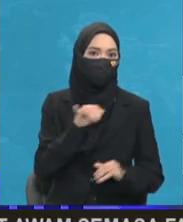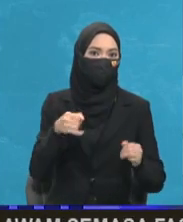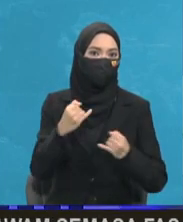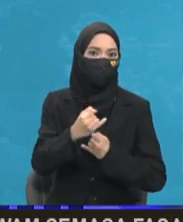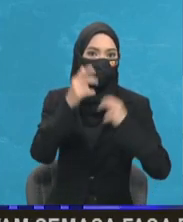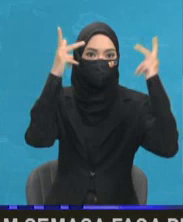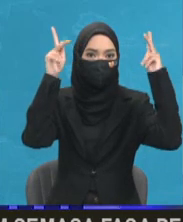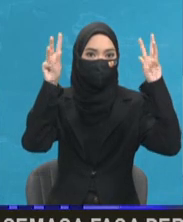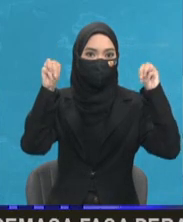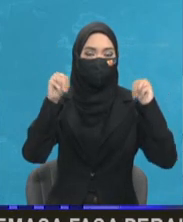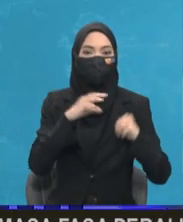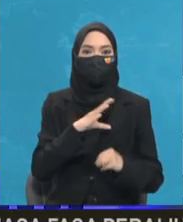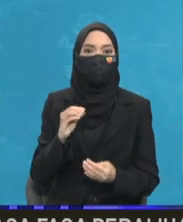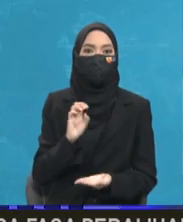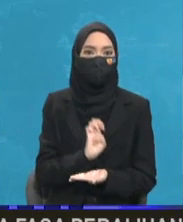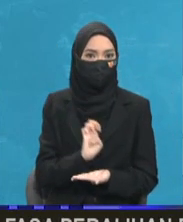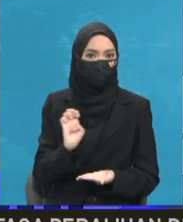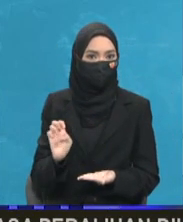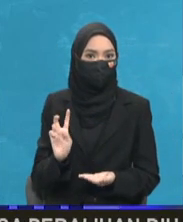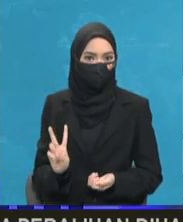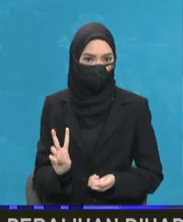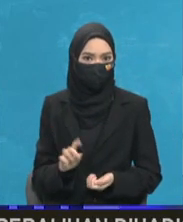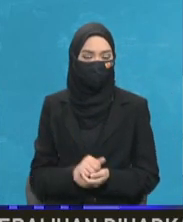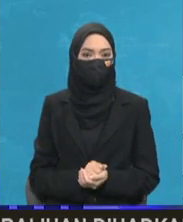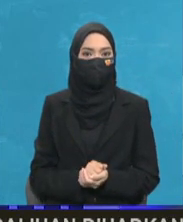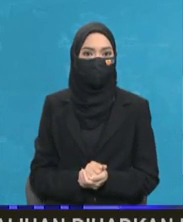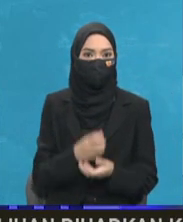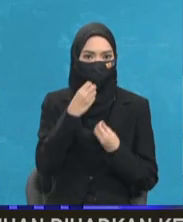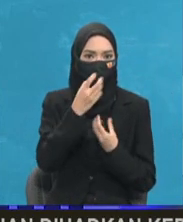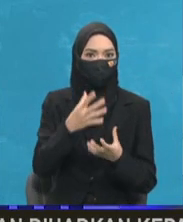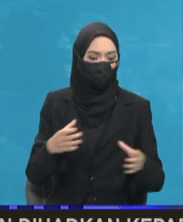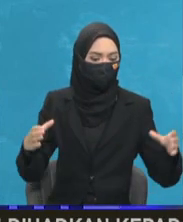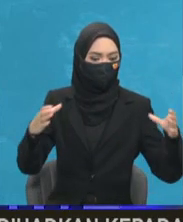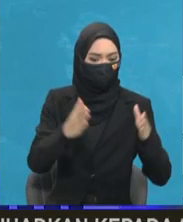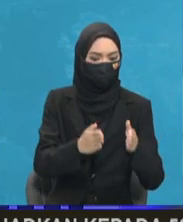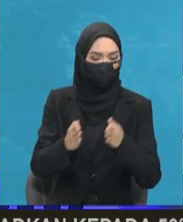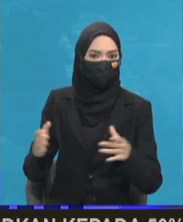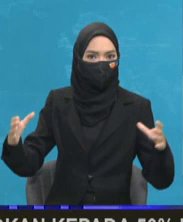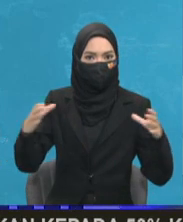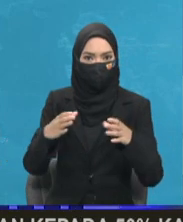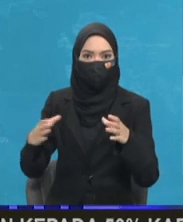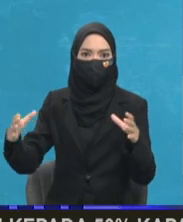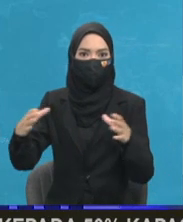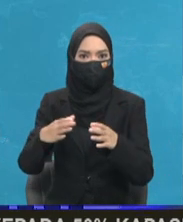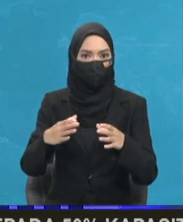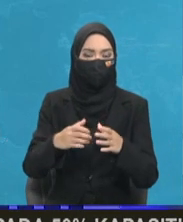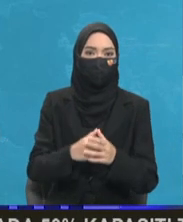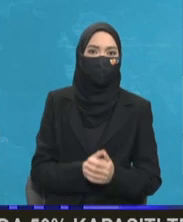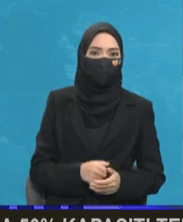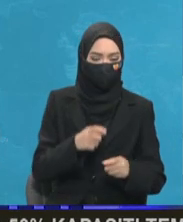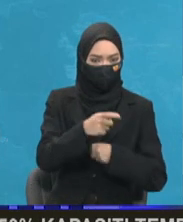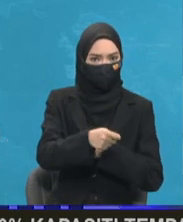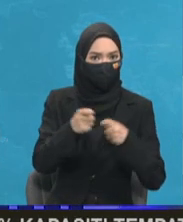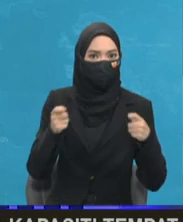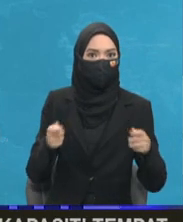dan menteri keuangan dan ekonomi kedua turut memaklumkan perkumpulan ramai di tempat-tempat awam termasuk facility kesukaan